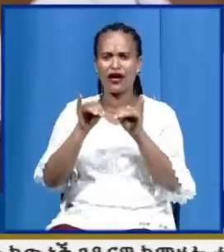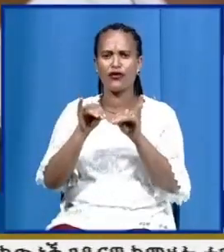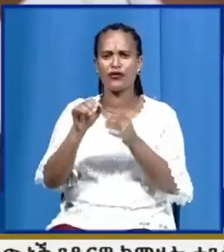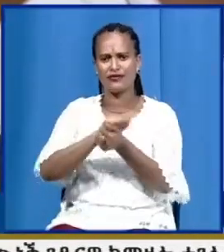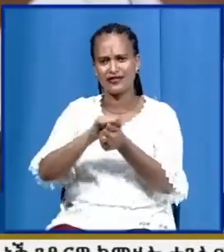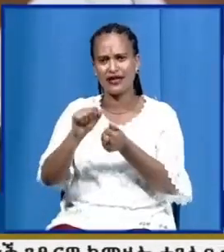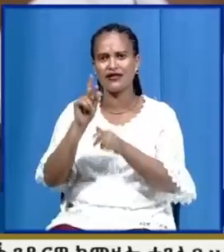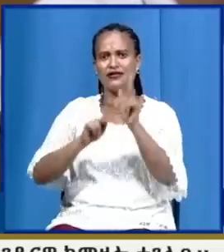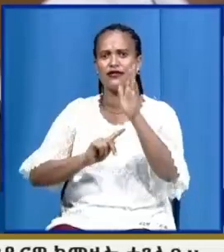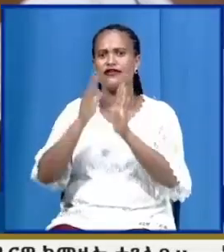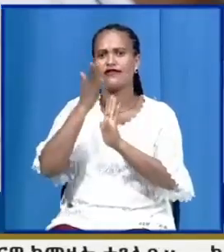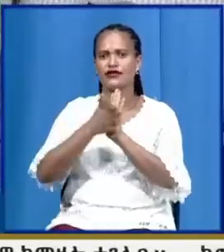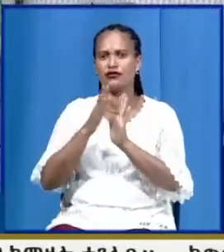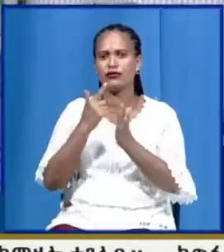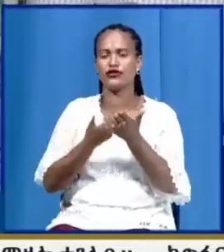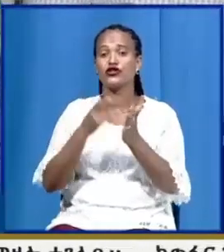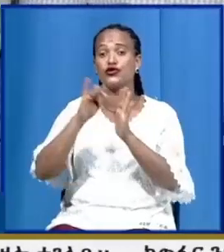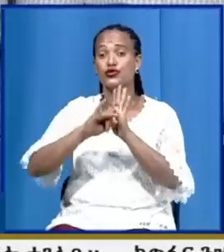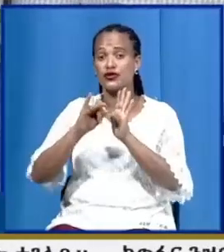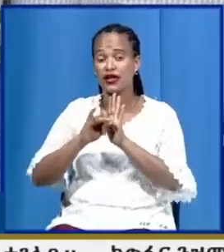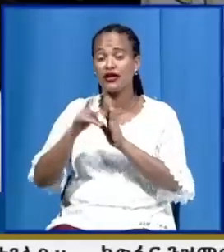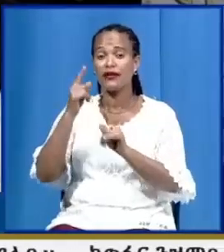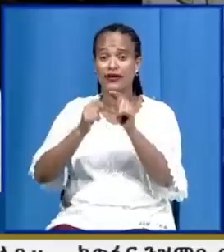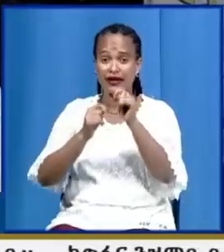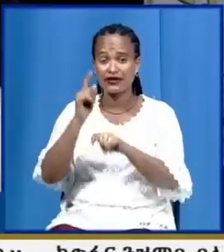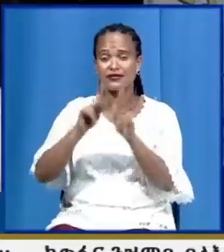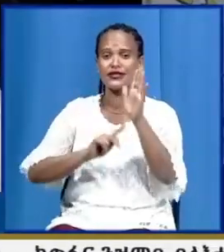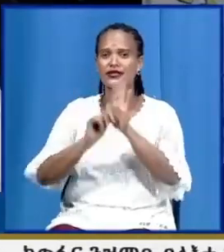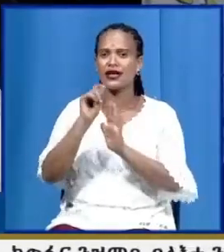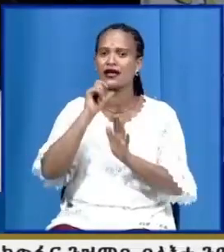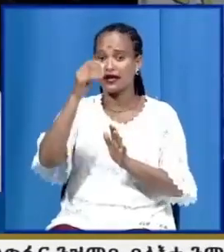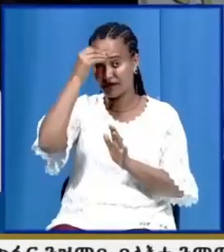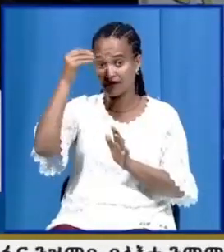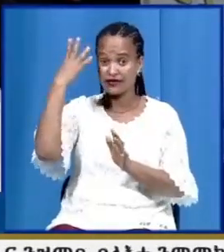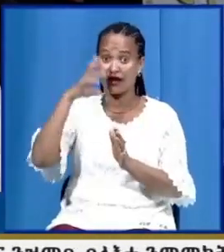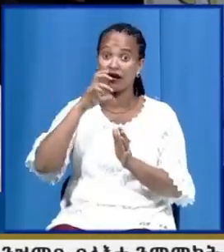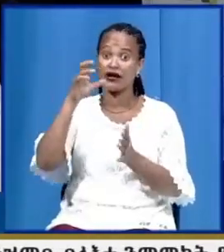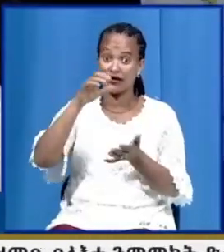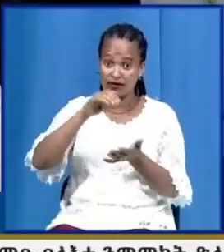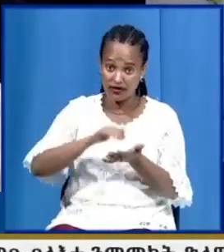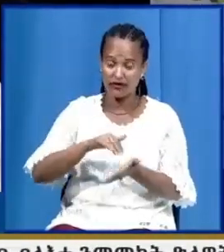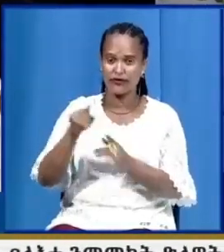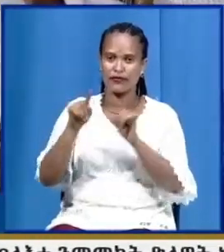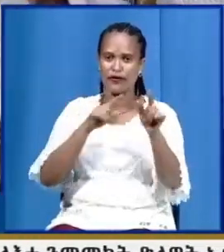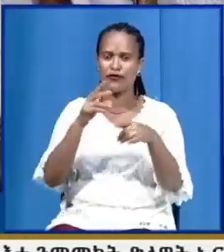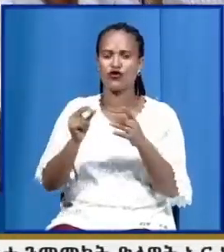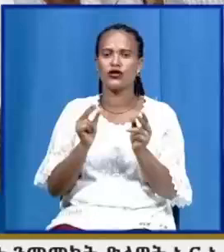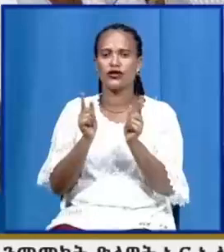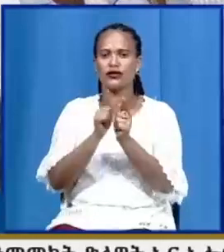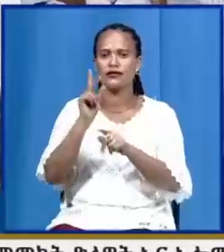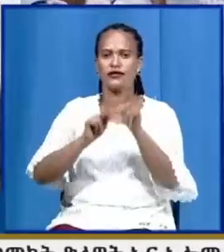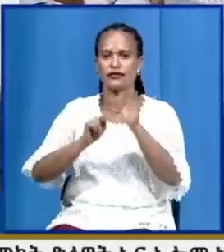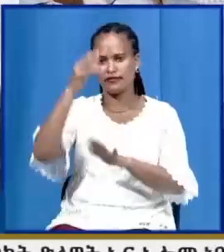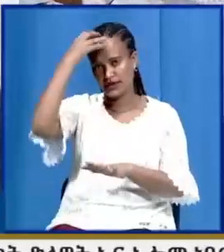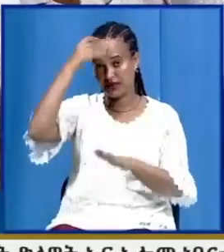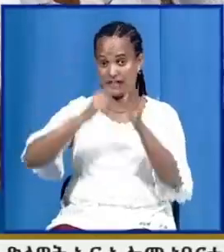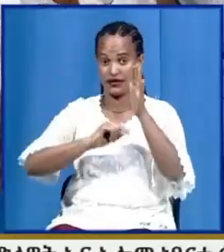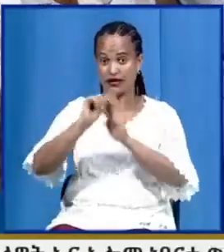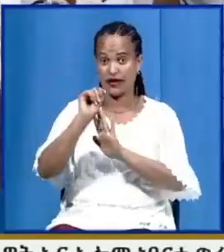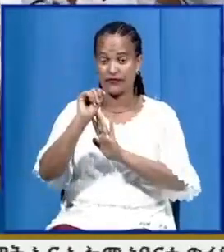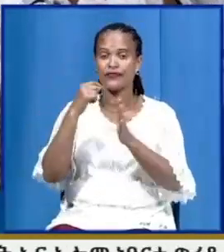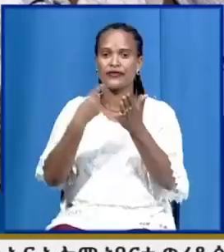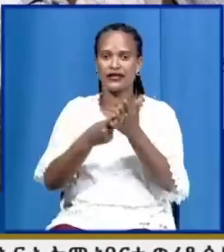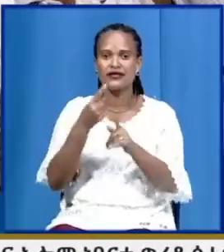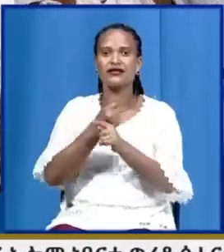ምፅናት ህዝቢ ፈፂሞም እዩ። እዚ ጀኖሳይድ ኣብ ታሪክ ህዝቢ ትግራይ ከይርሳዕ ከይድገም ድማ ቢሮ ርክብ ህዝብን መንግስትን ትግራይ